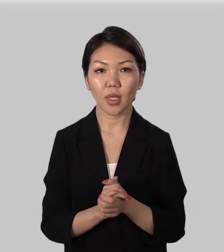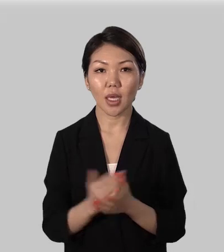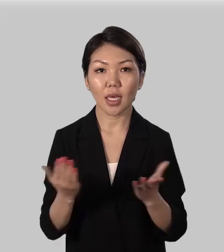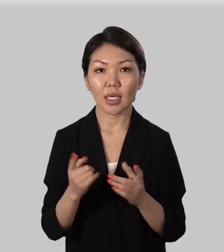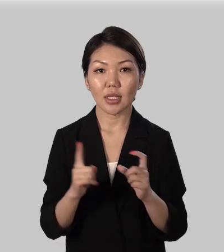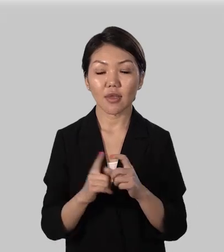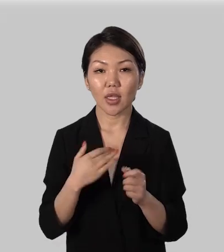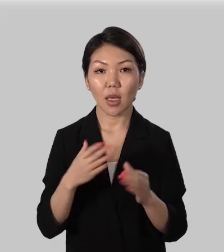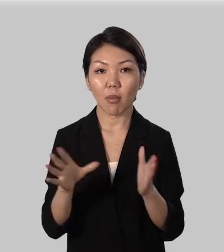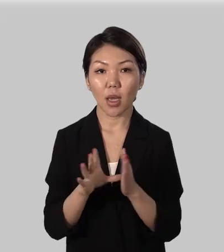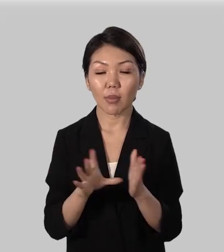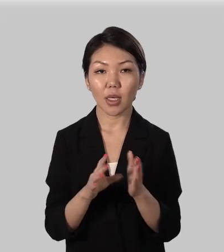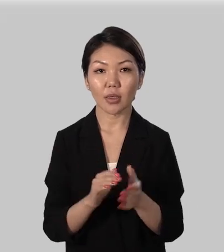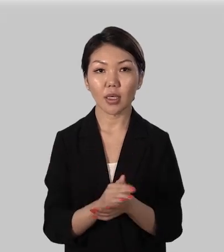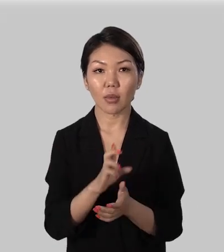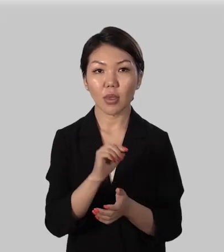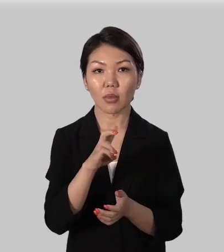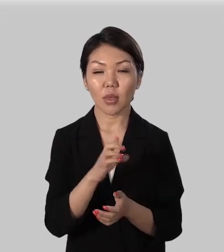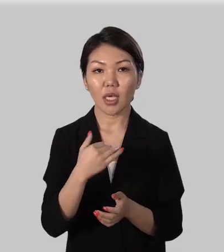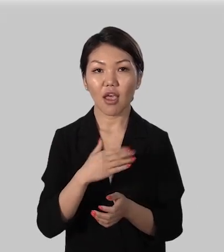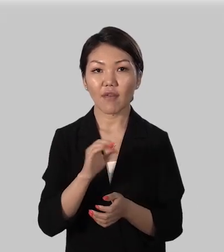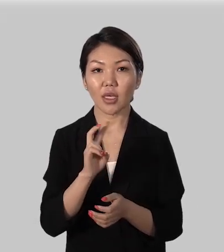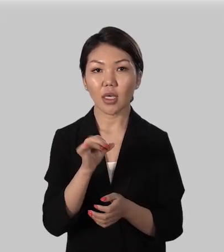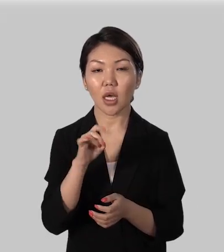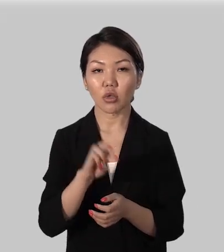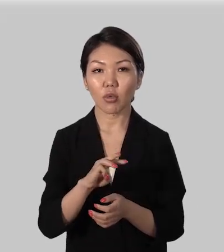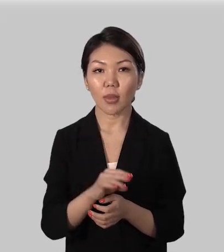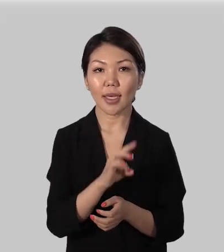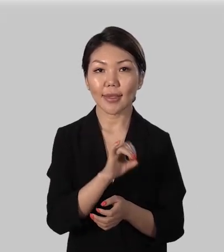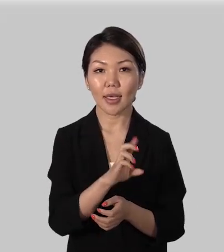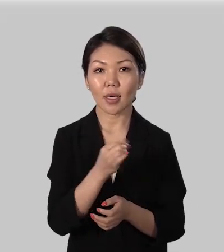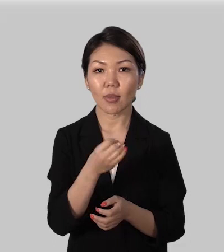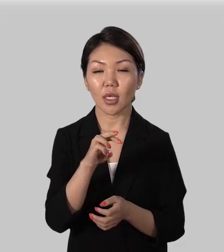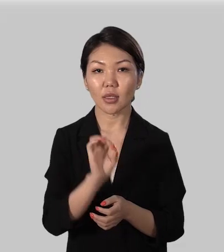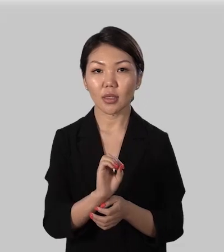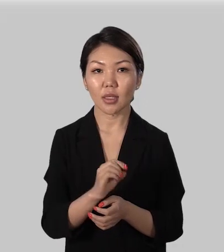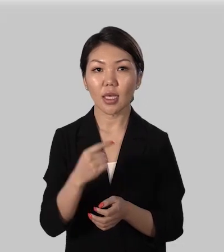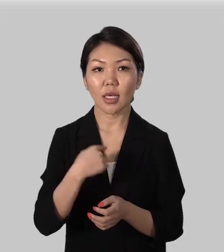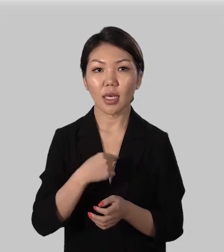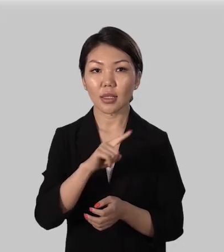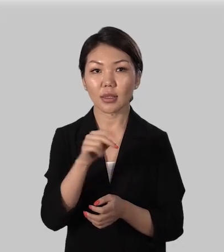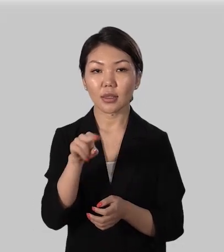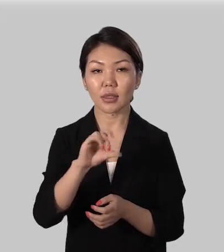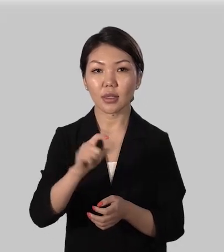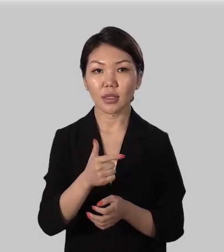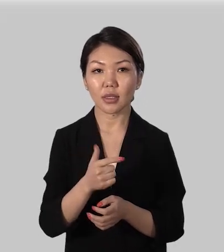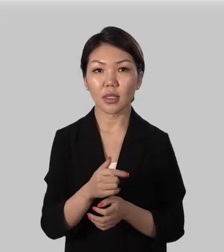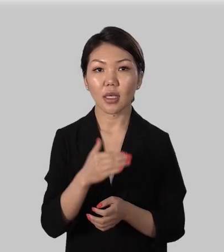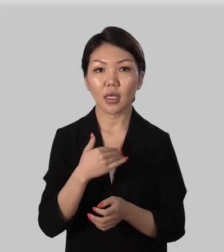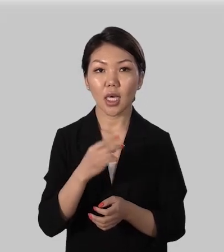робейте я здесь я ничего не боюсь деревьям очень